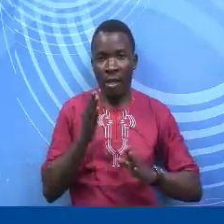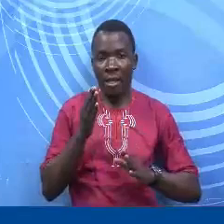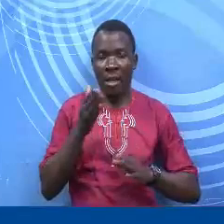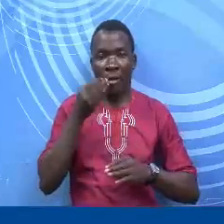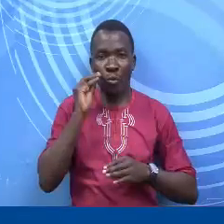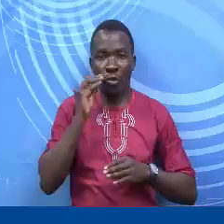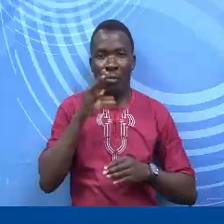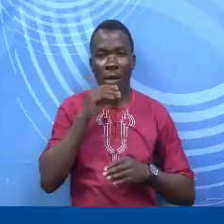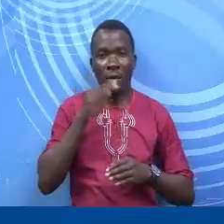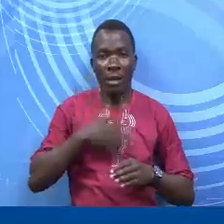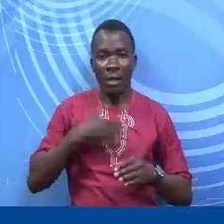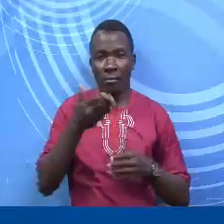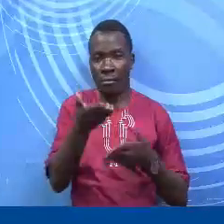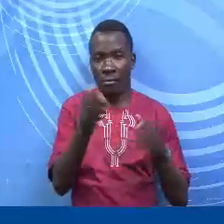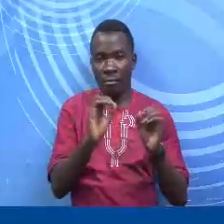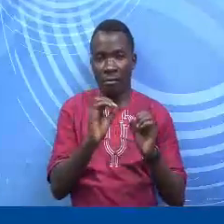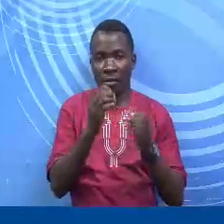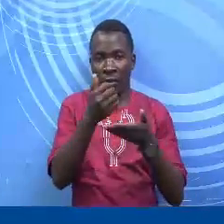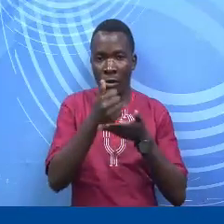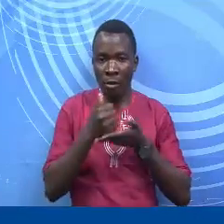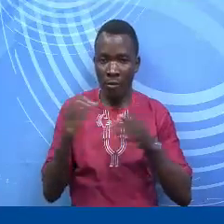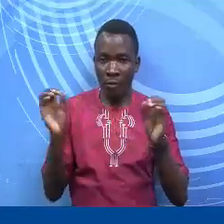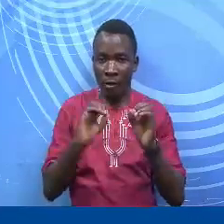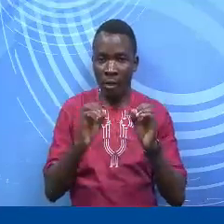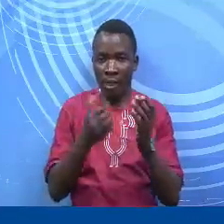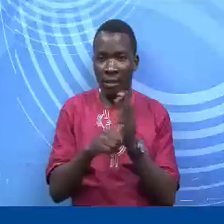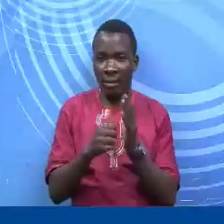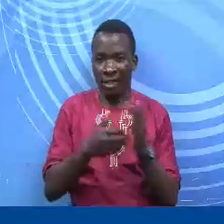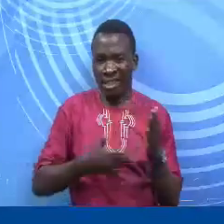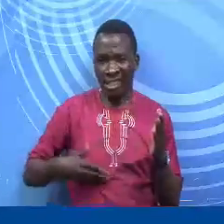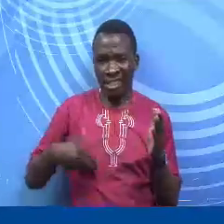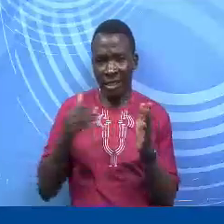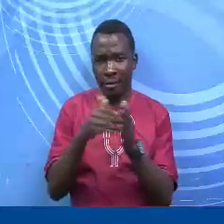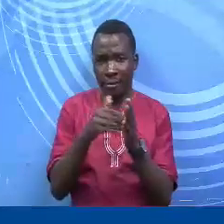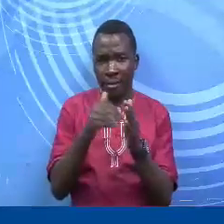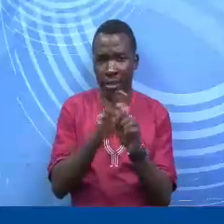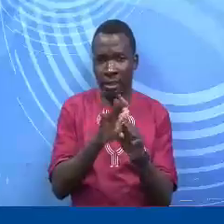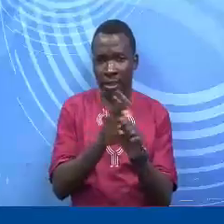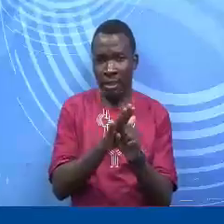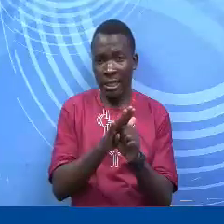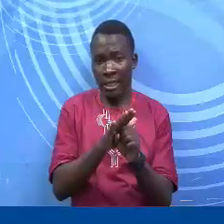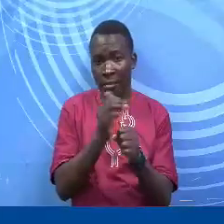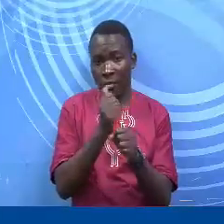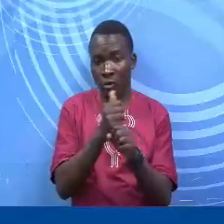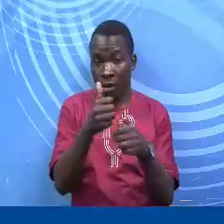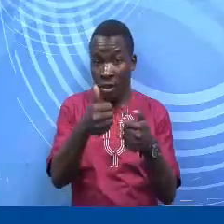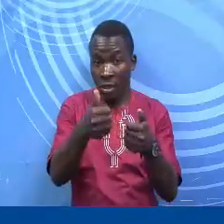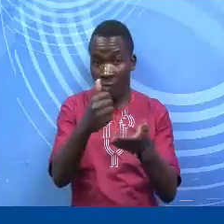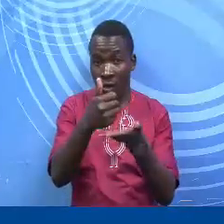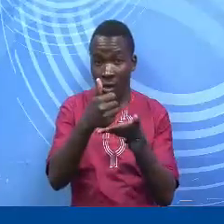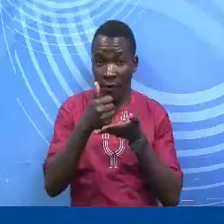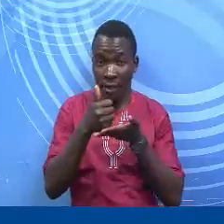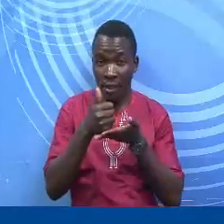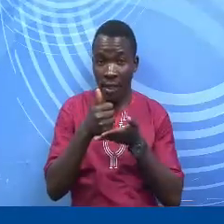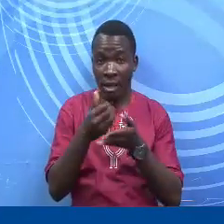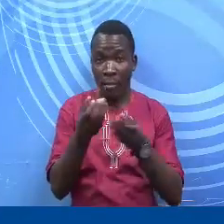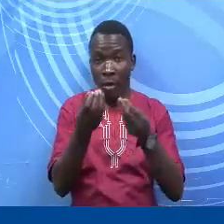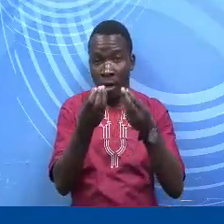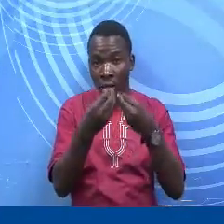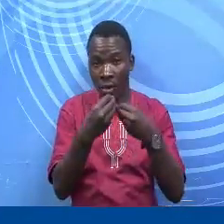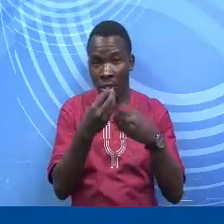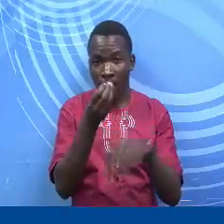fasha. Urumva ikibazo cy'inzara kiranyugarije cyane. Ndiye neza mwamfasha mukaduhereza ibyo